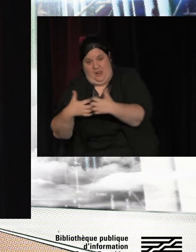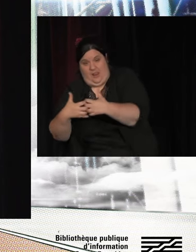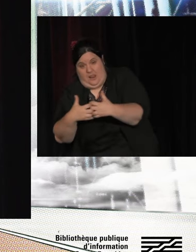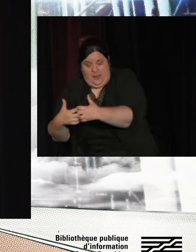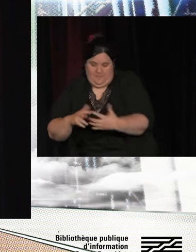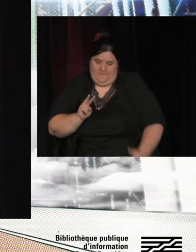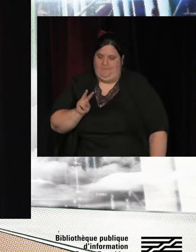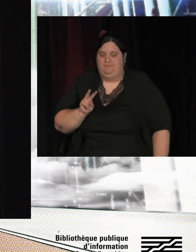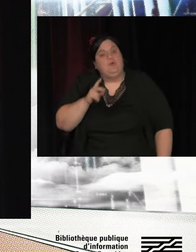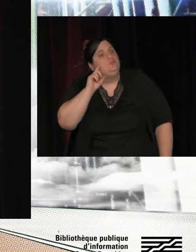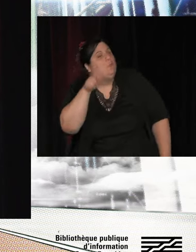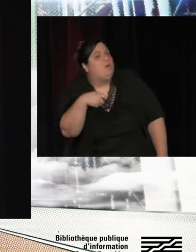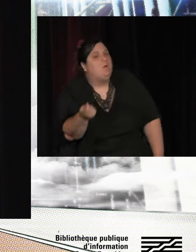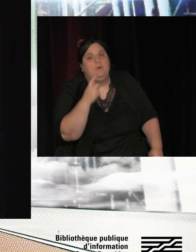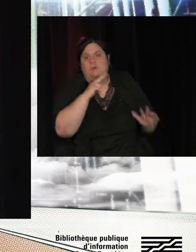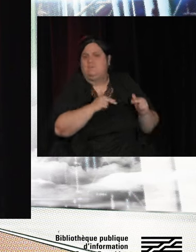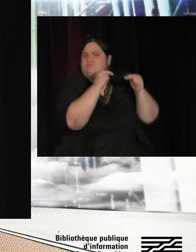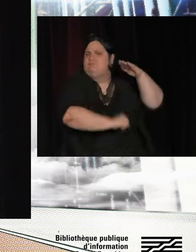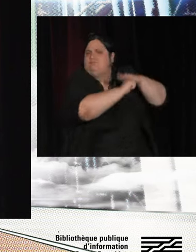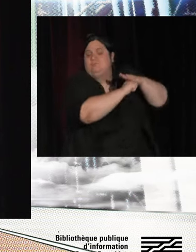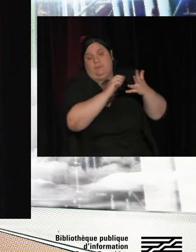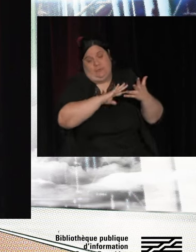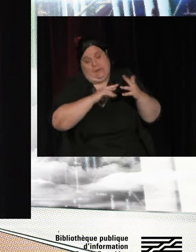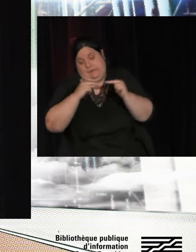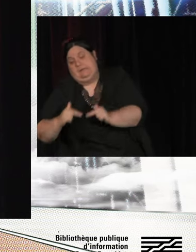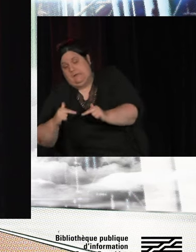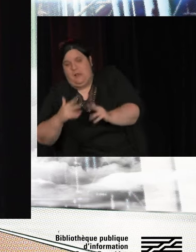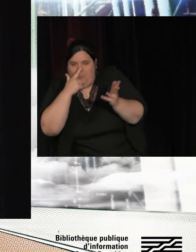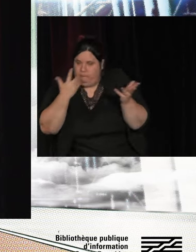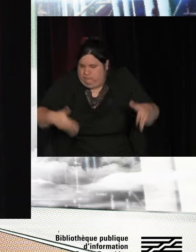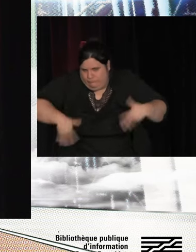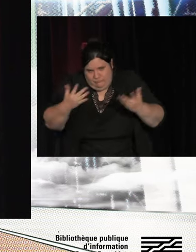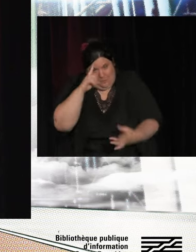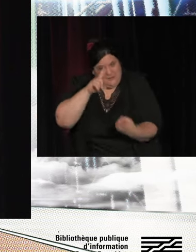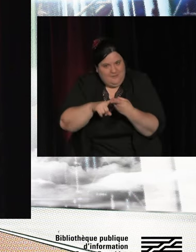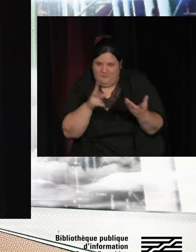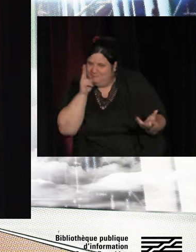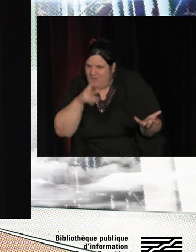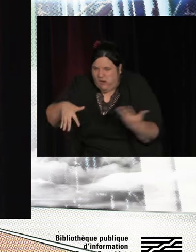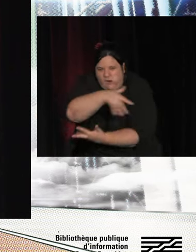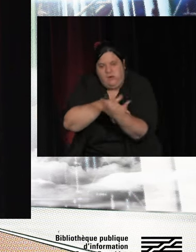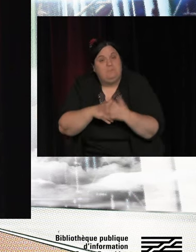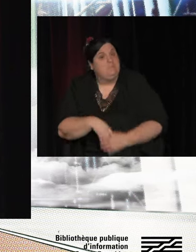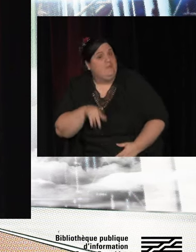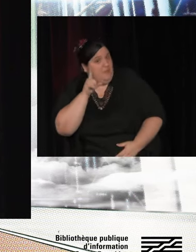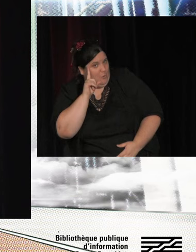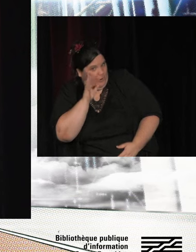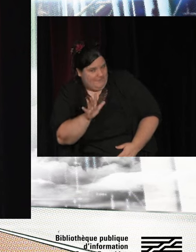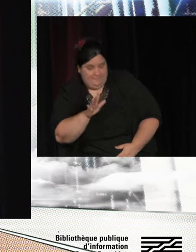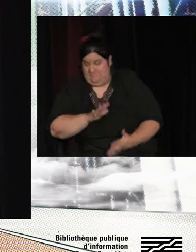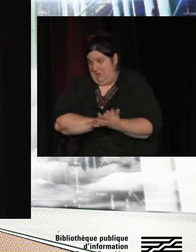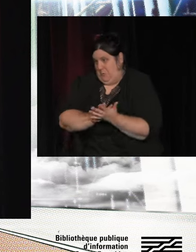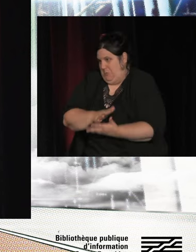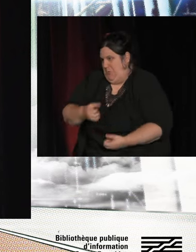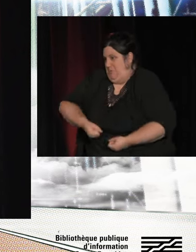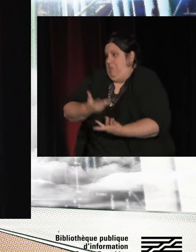jouer au niveau auquel je suis censé jouer normalement, mais on est là pour rigoler. Le but, c'est le shuffler. Et pourquoi est-ce que je fais un shuffler ? Je suis désolée, je parle beaucoup,